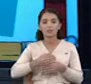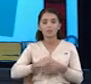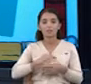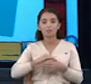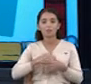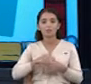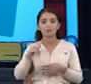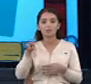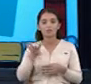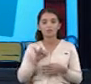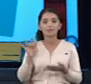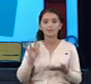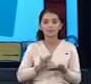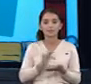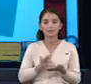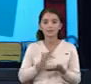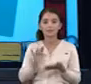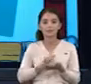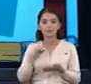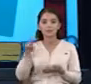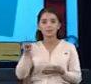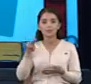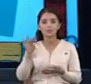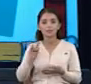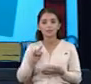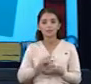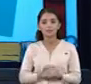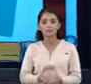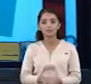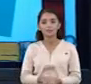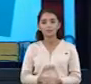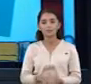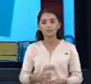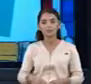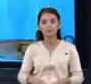Пенал, пеналы, тетрадь, тетради.